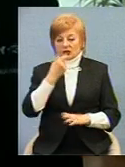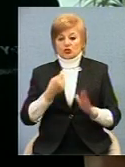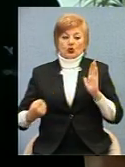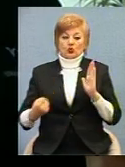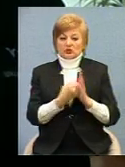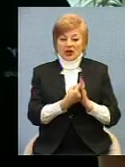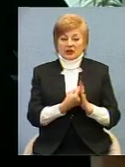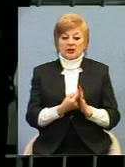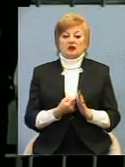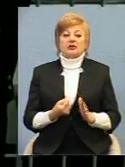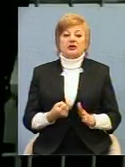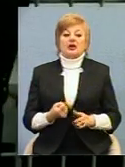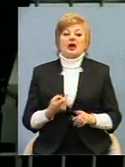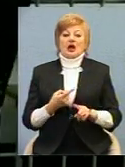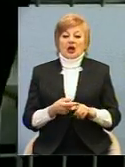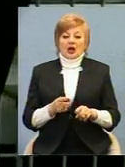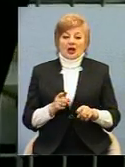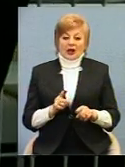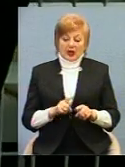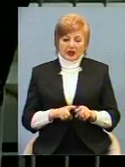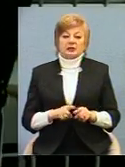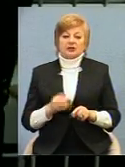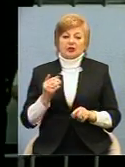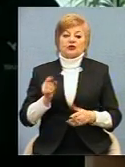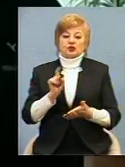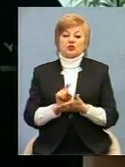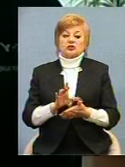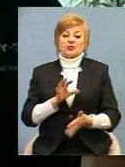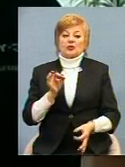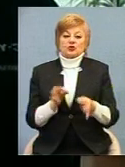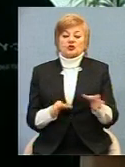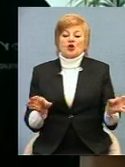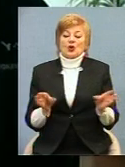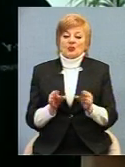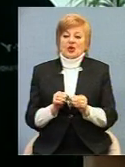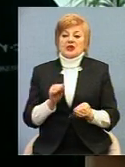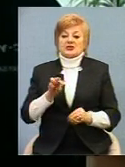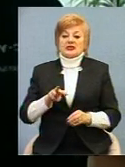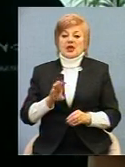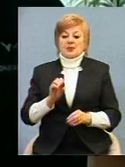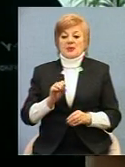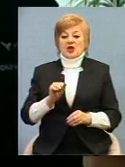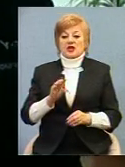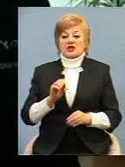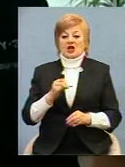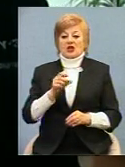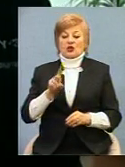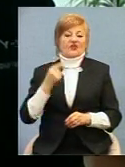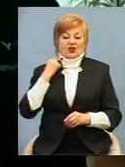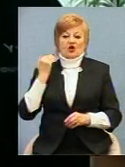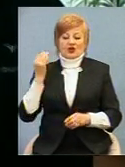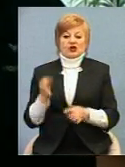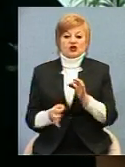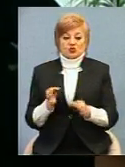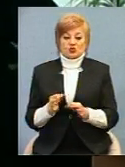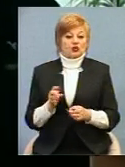мені верхню щелепу. Це справа проти серба. Його повинні були судити в місті з Міжейкою Приключенко в Кіровограді. Але